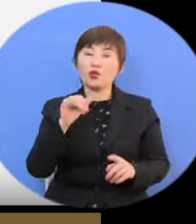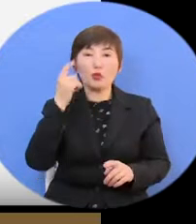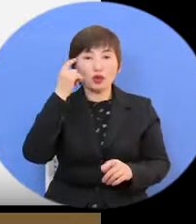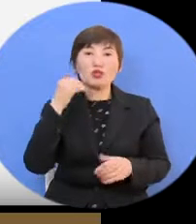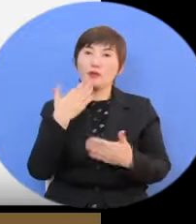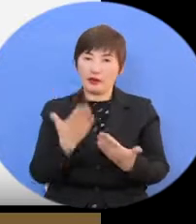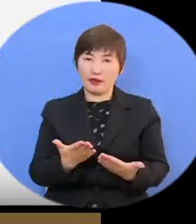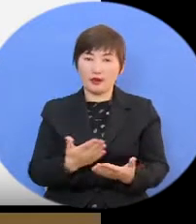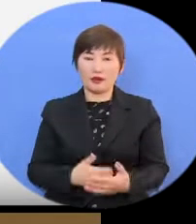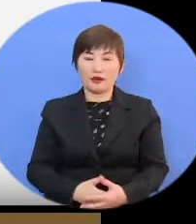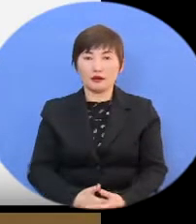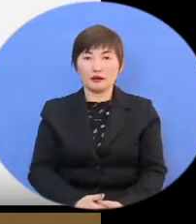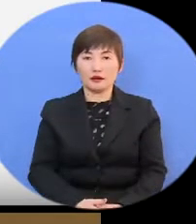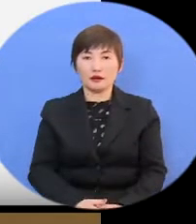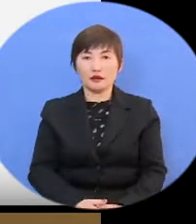бодож байна?